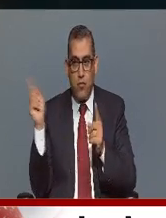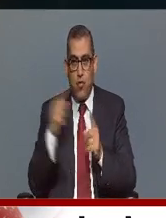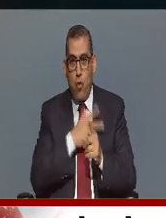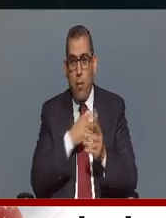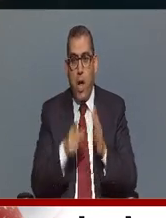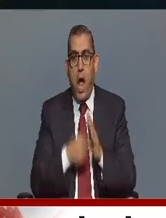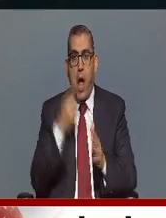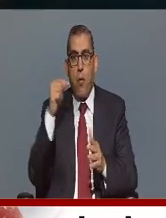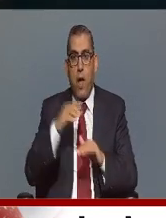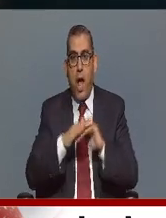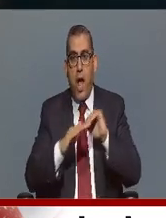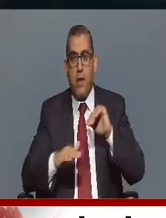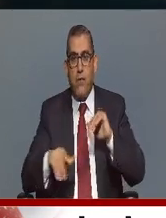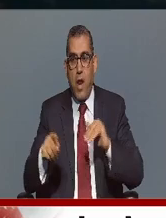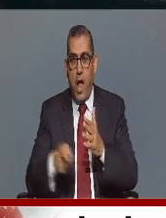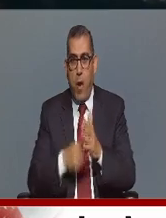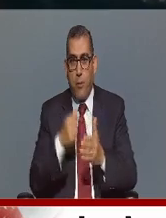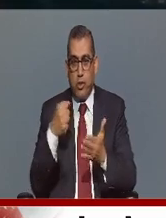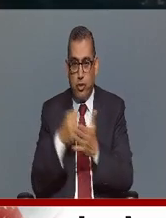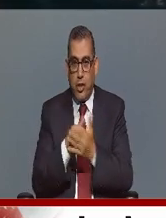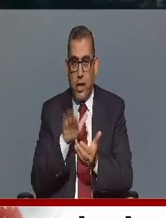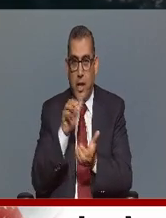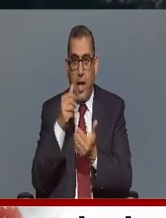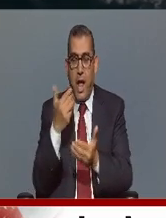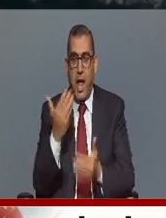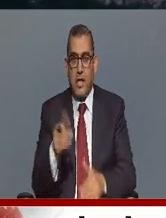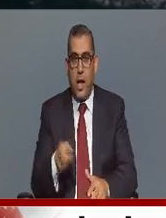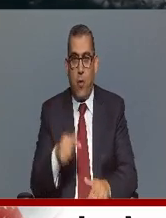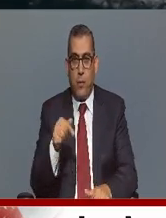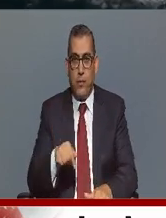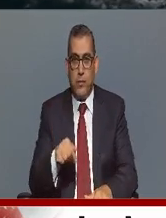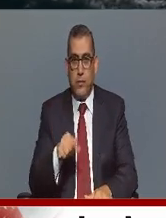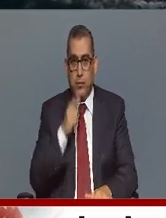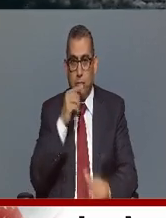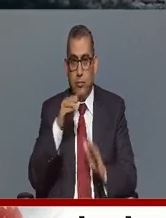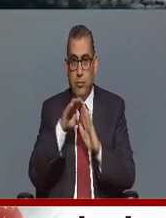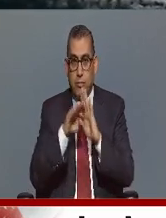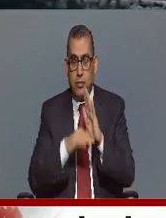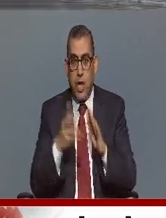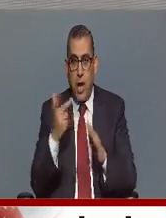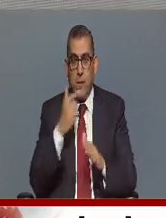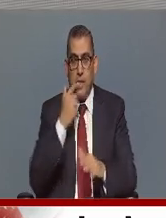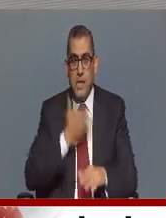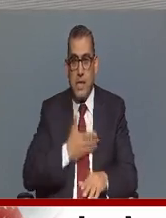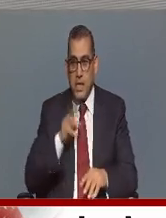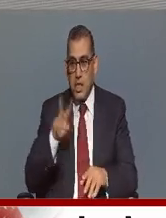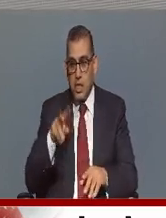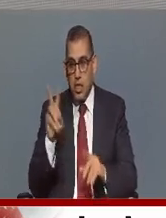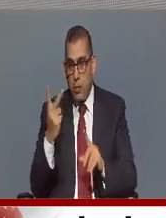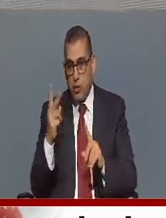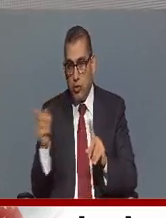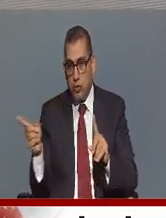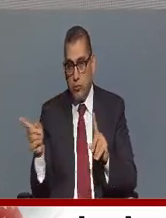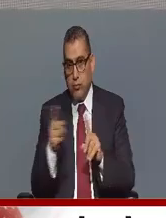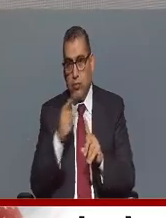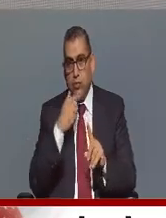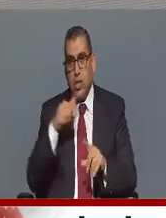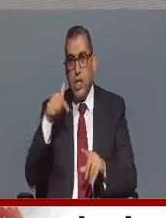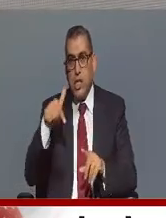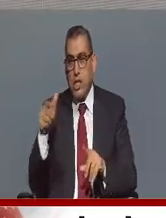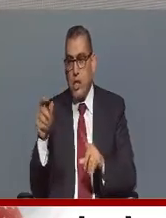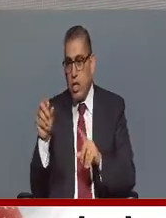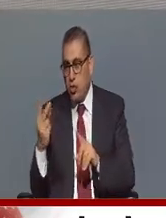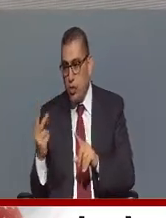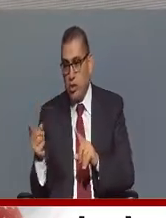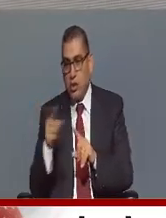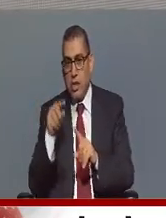جائزة للأطفال في جوائز الدولة. دي من سنة 6 ل 18 سنة، مقسمة من 6 ل 12 ومن